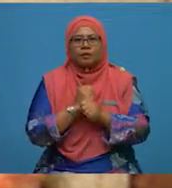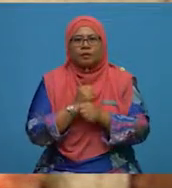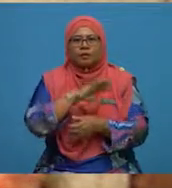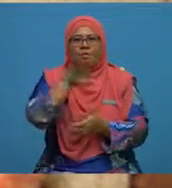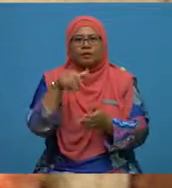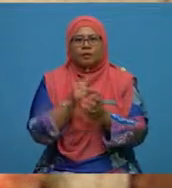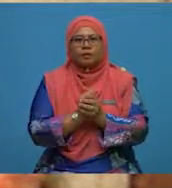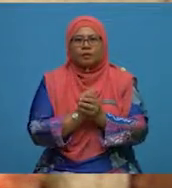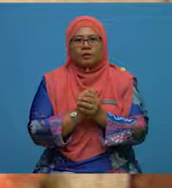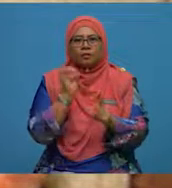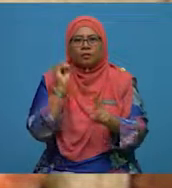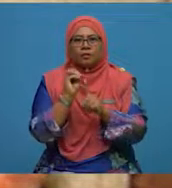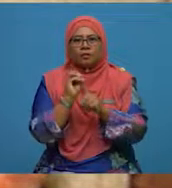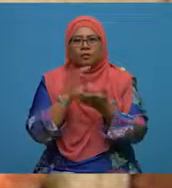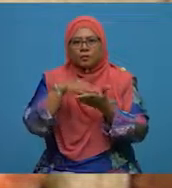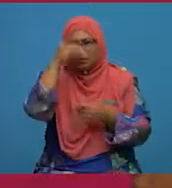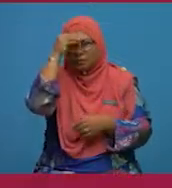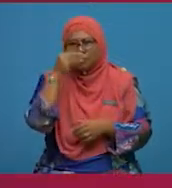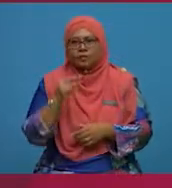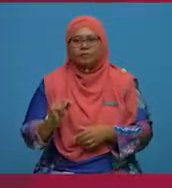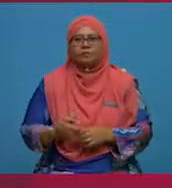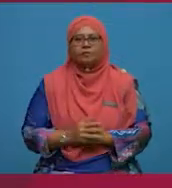semua objektif pembelajaran.